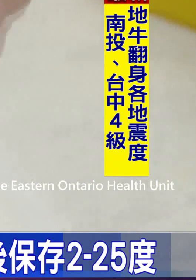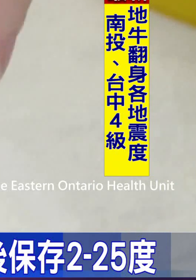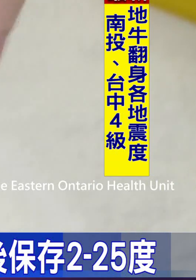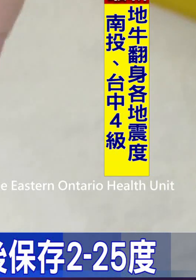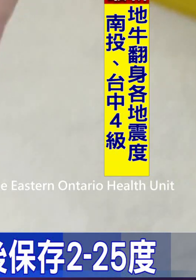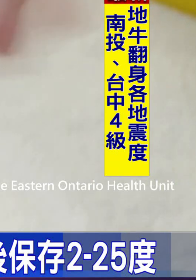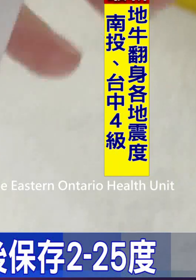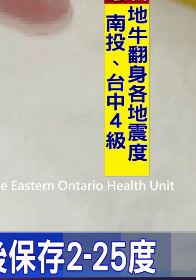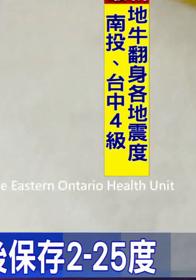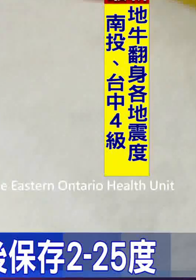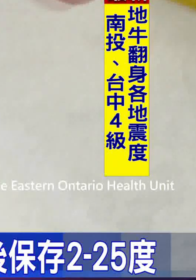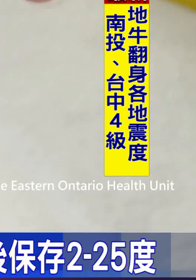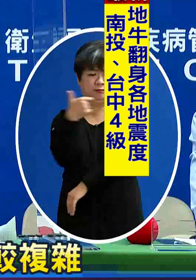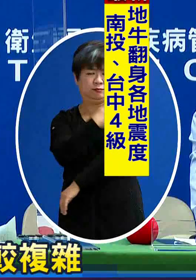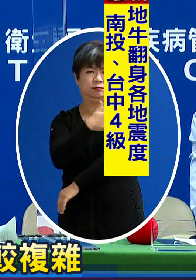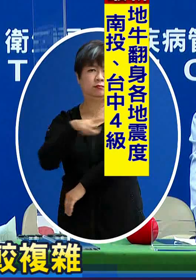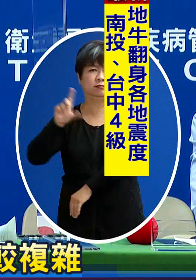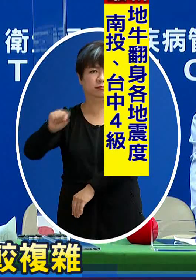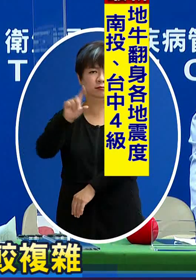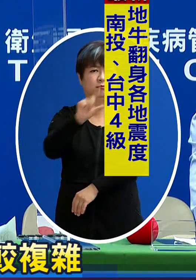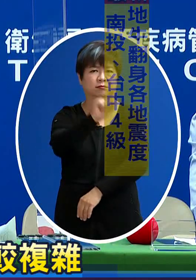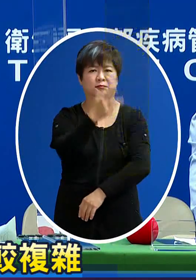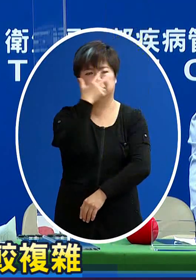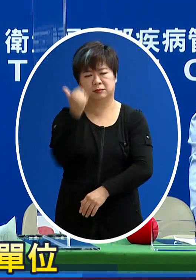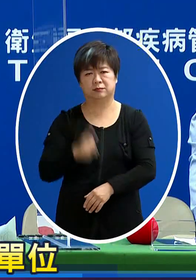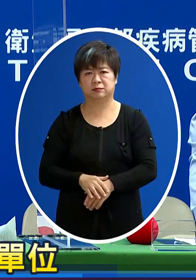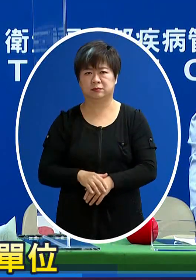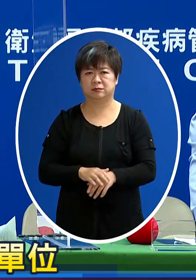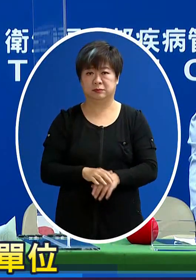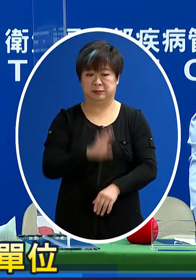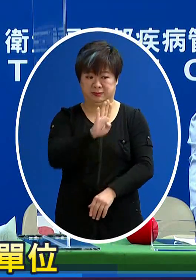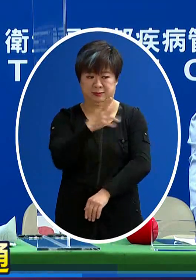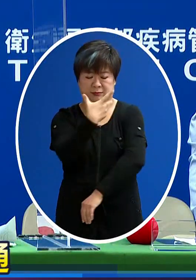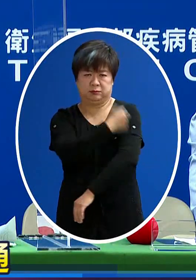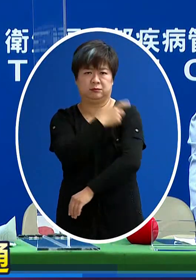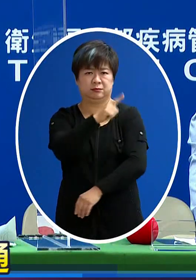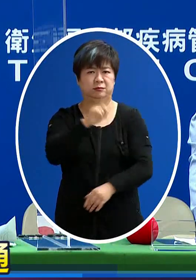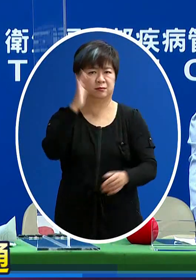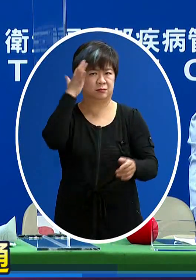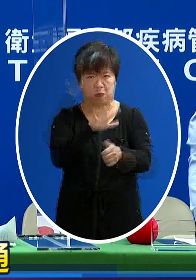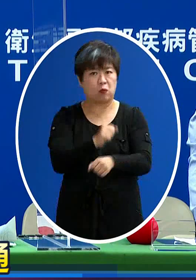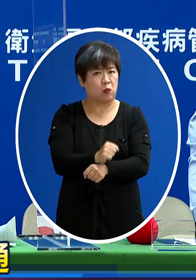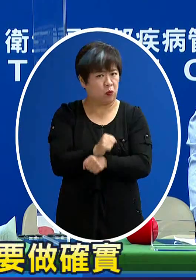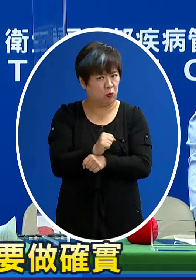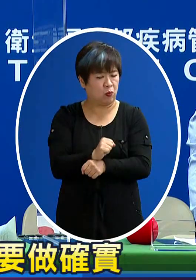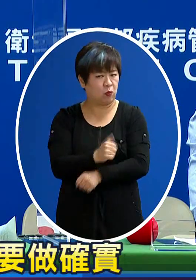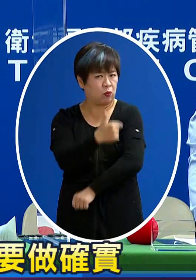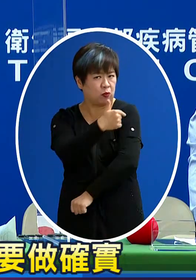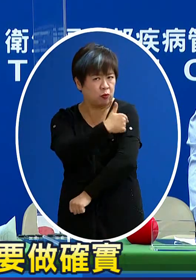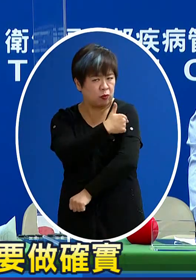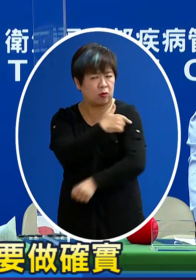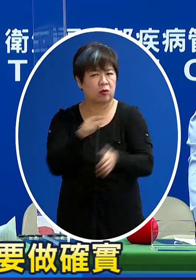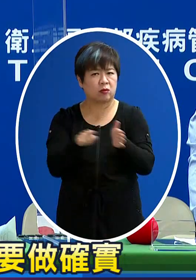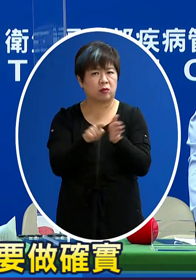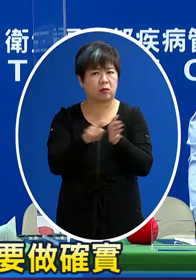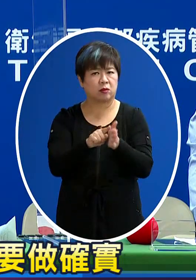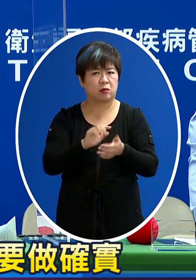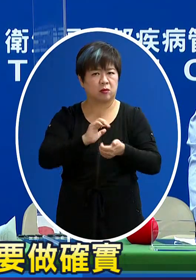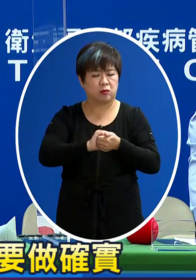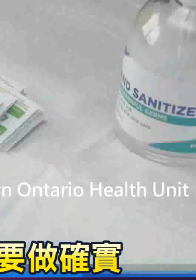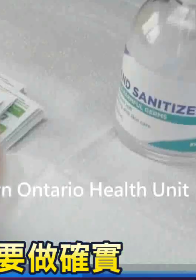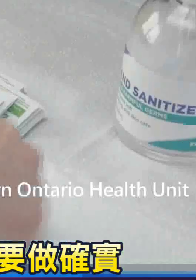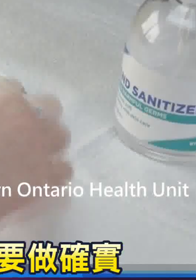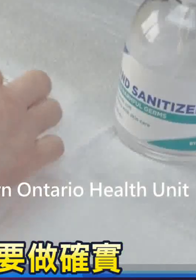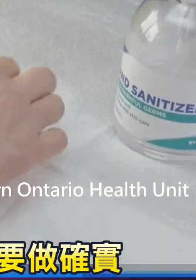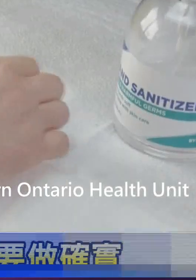否则就要抛弃。 那它是比较复杂。所以我们对卫生单位好，现在积极在沟通相关的一些必要的动作要做